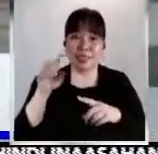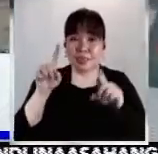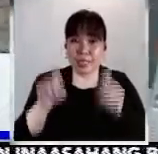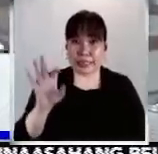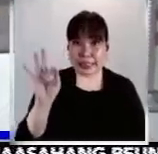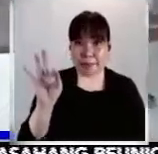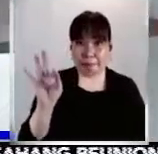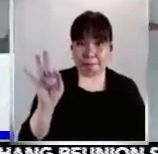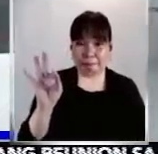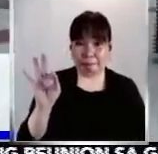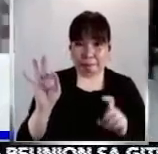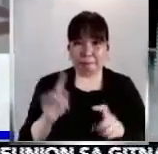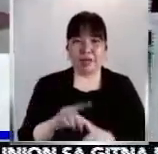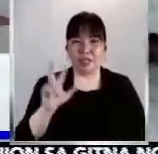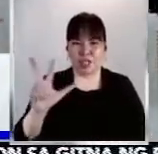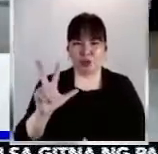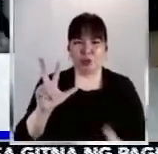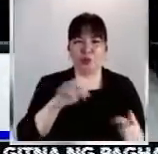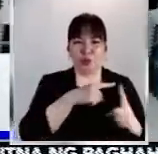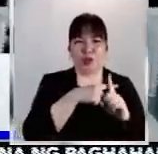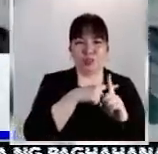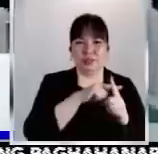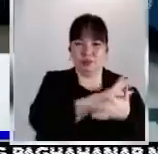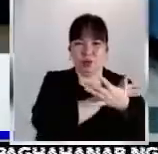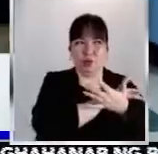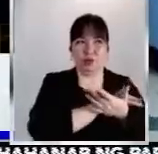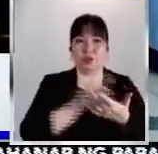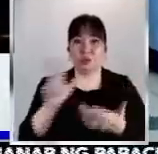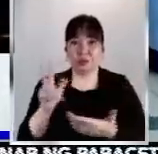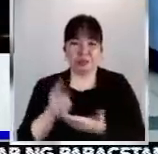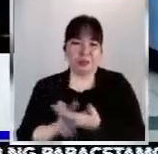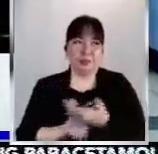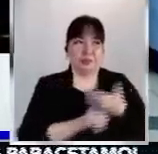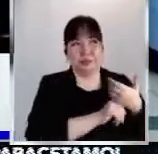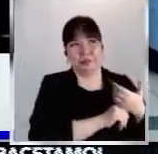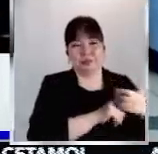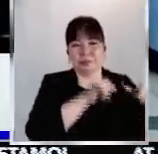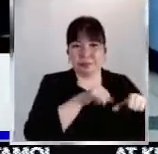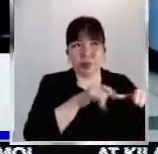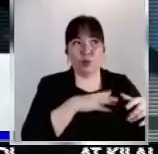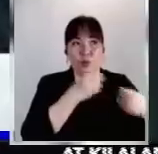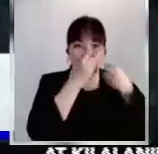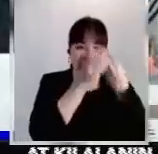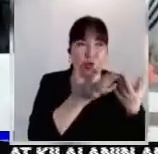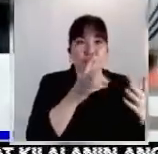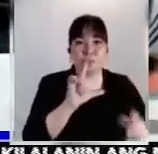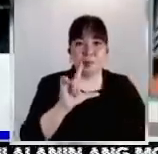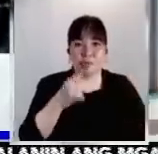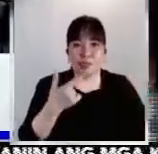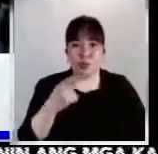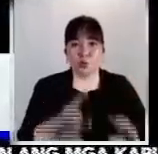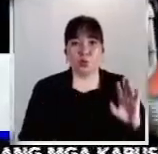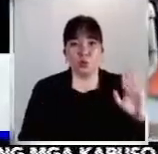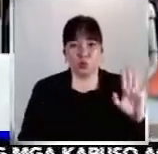ang nagpositibo. Dinala sa isang holding area ang mga nagpositive habang nakikipag-ugnayan sa kanilang LGU. Siyempre,